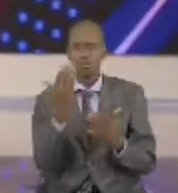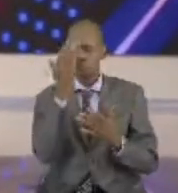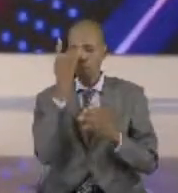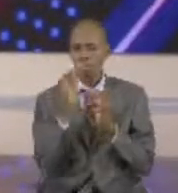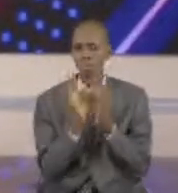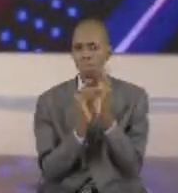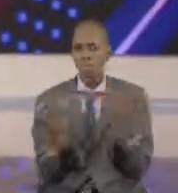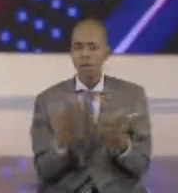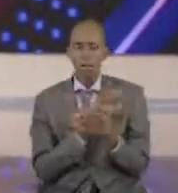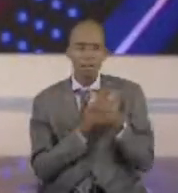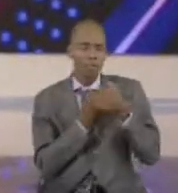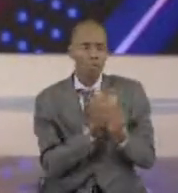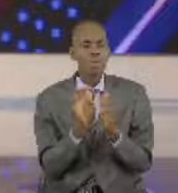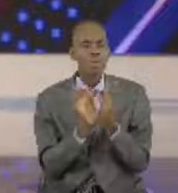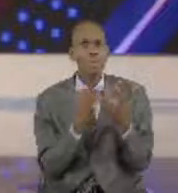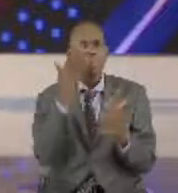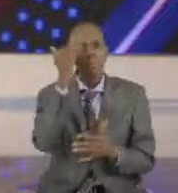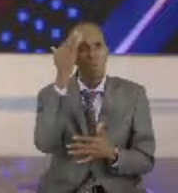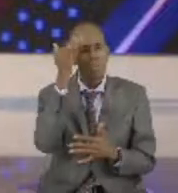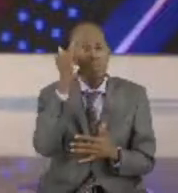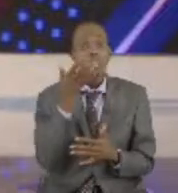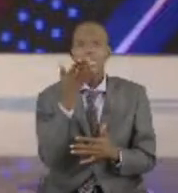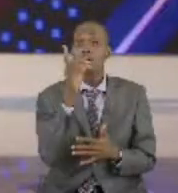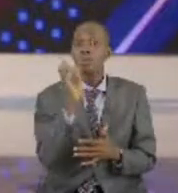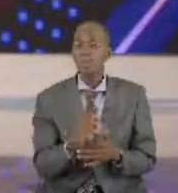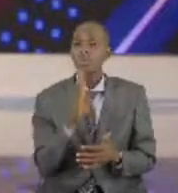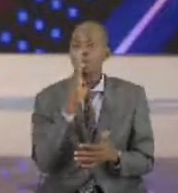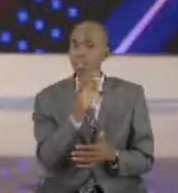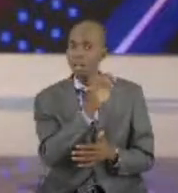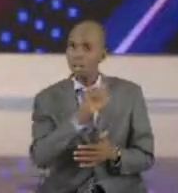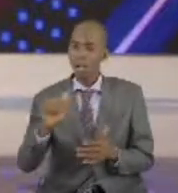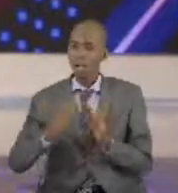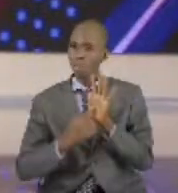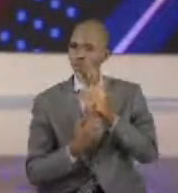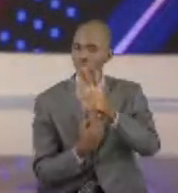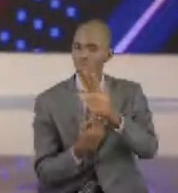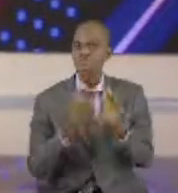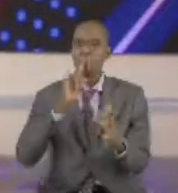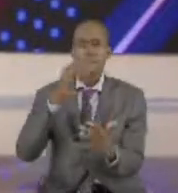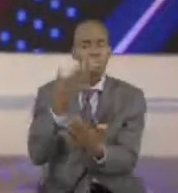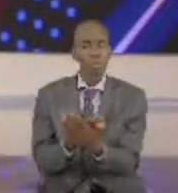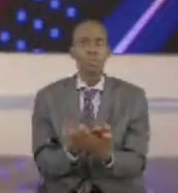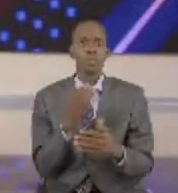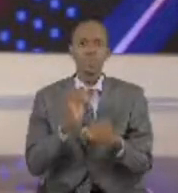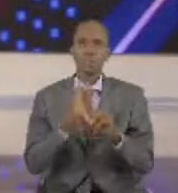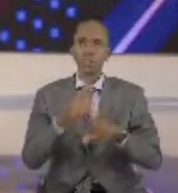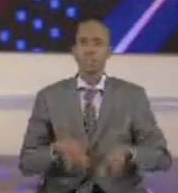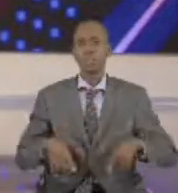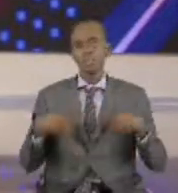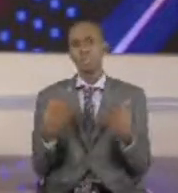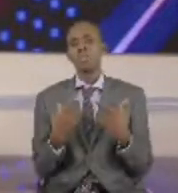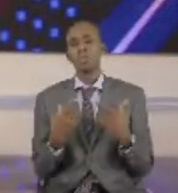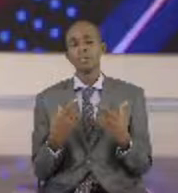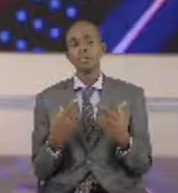peuple qui aime, qui suit la Bible, il doit avoir un objectif évident, manifeste dans votre vie. Pourquoi cette